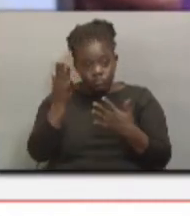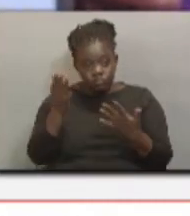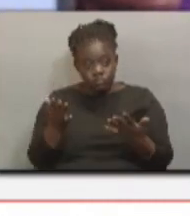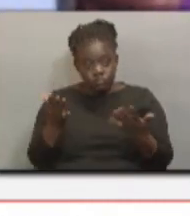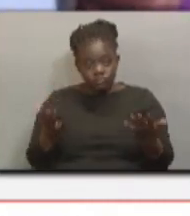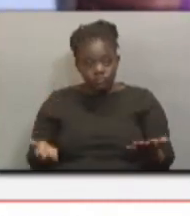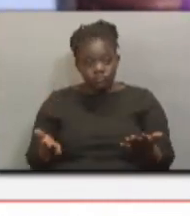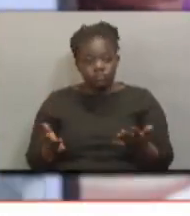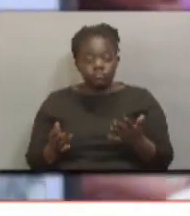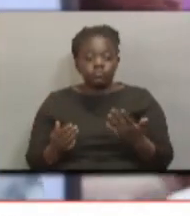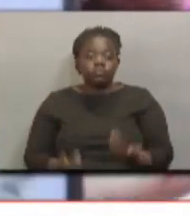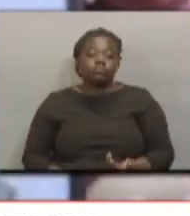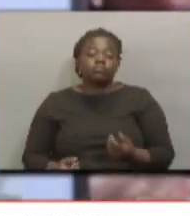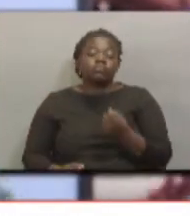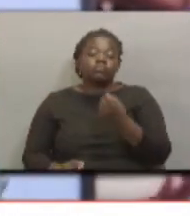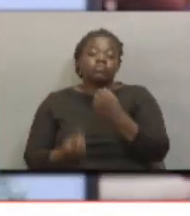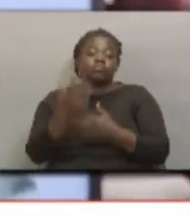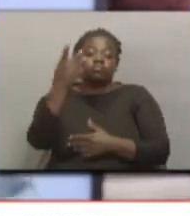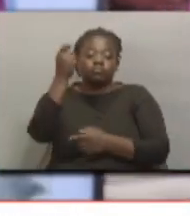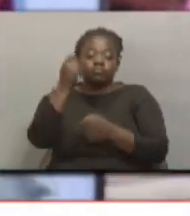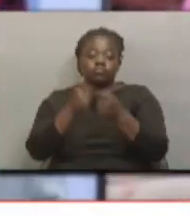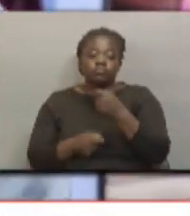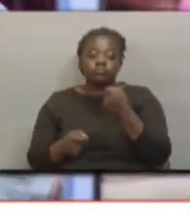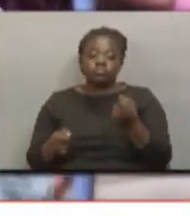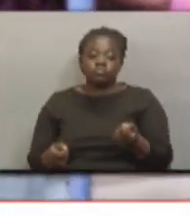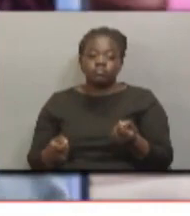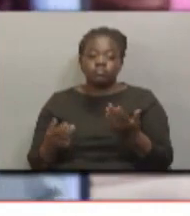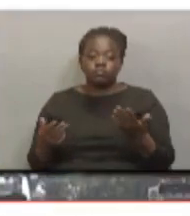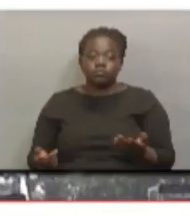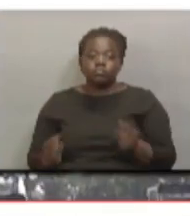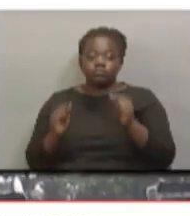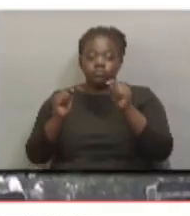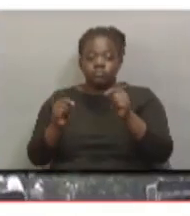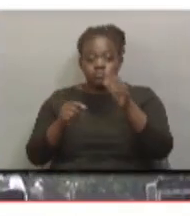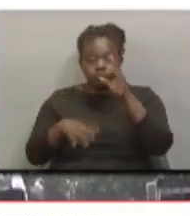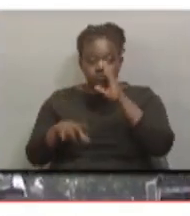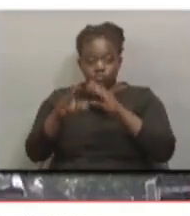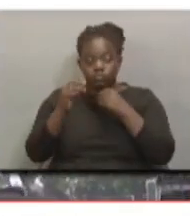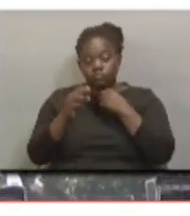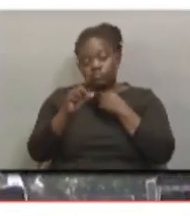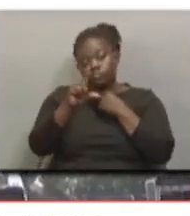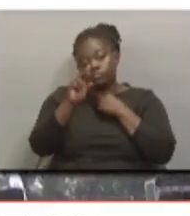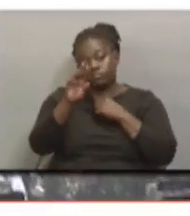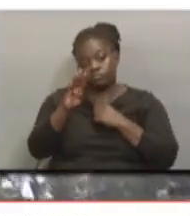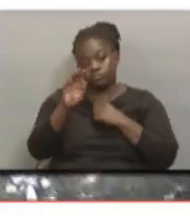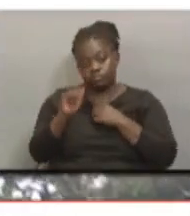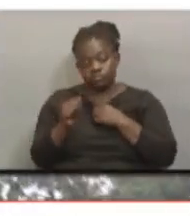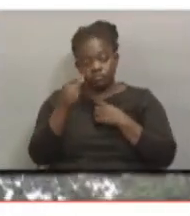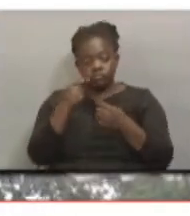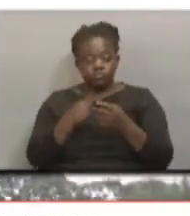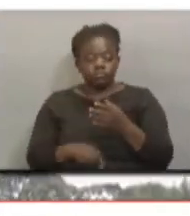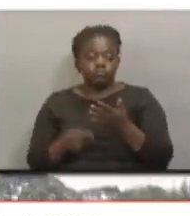bagenda mugongo bamanyi diro banalamaga mu bubiri okujja okuyiga. Olwa Moses nga yakulya luba events akakasiza